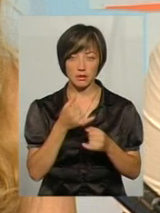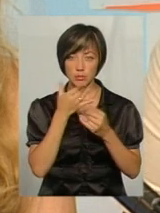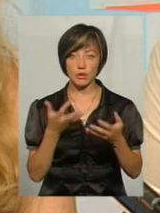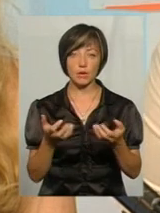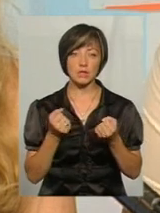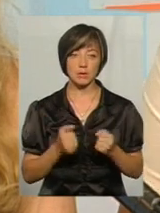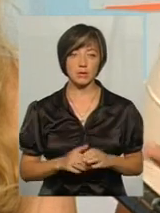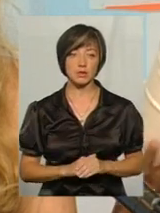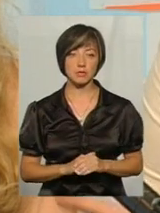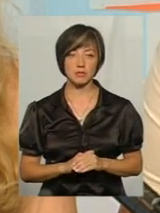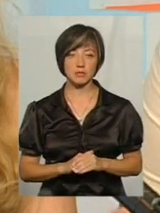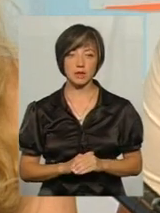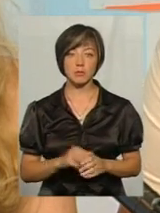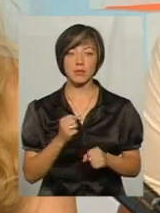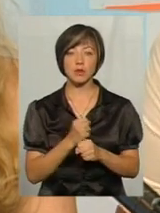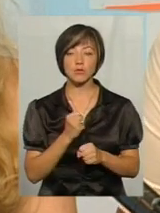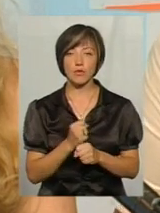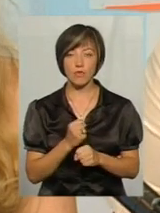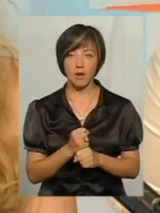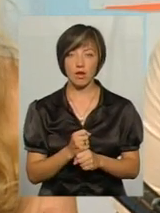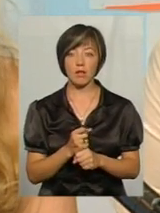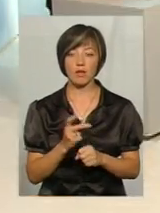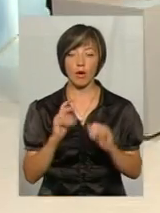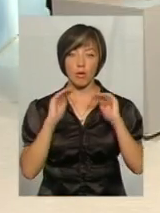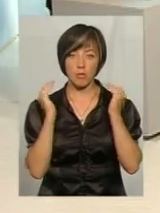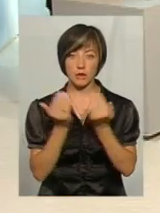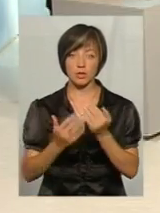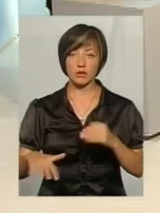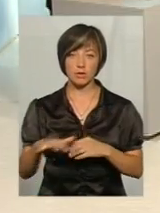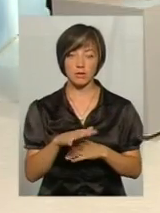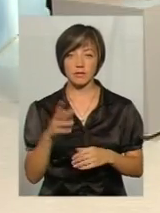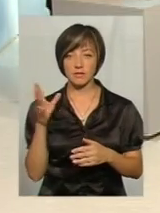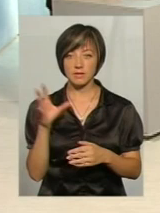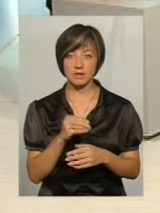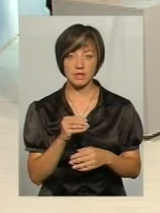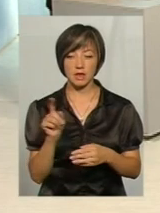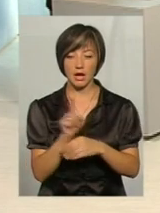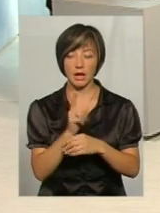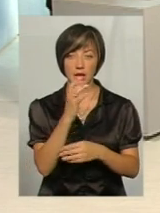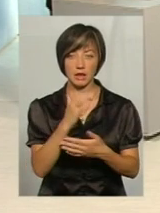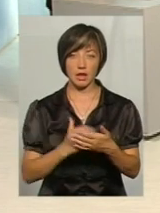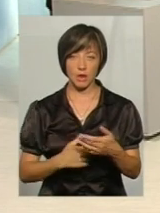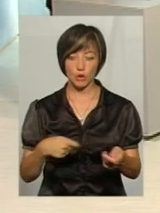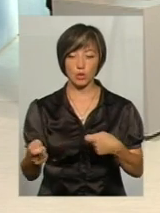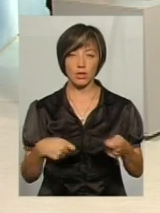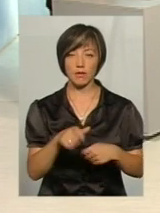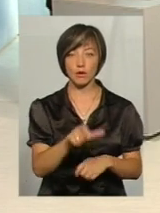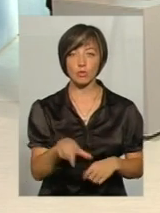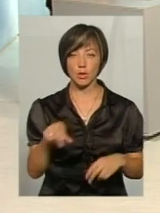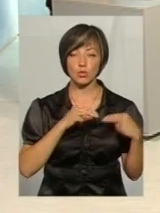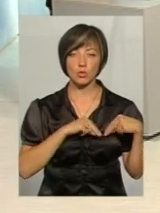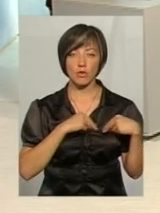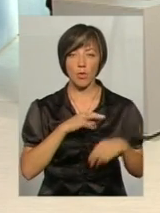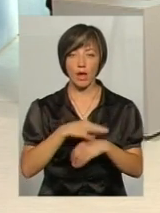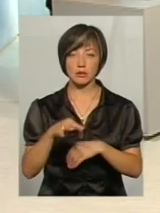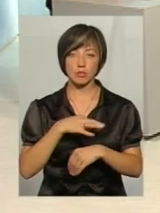отримати. В принципі, працювали на обмеженій території. Це всі-всі абсолютно критерії торгівлі людьми, трудової